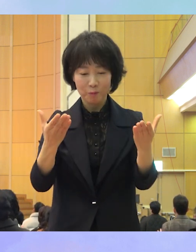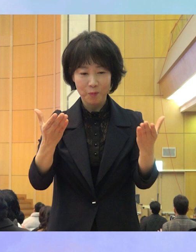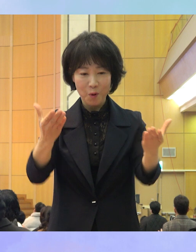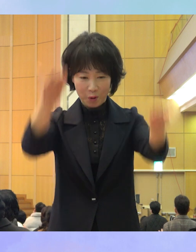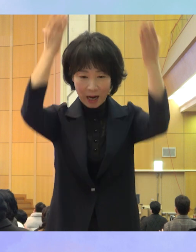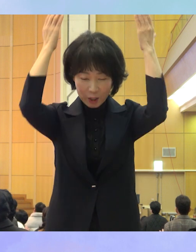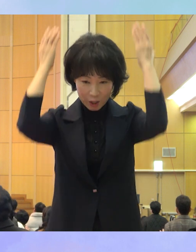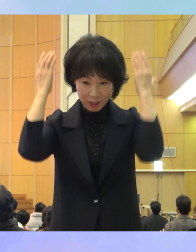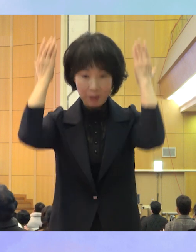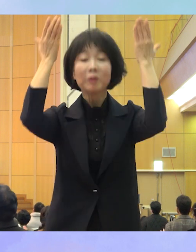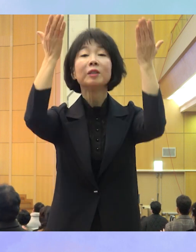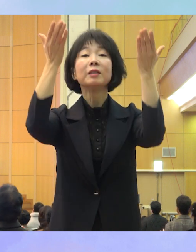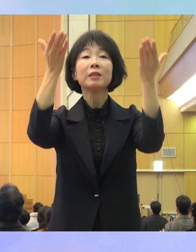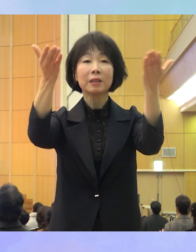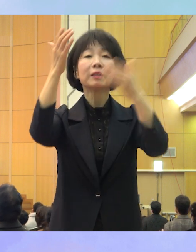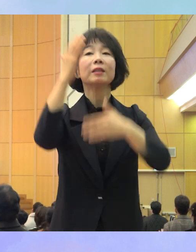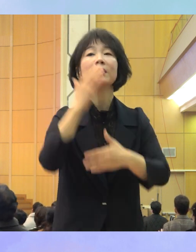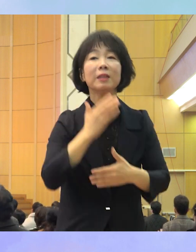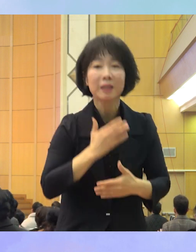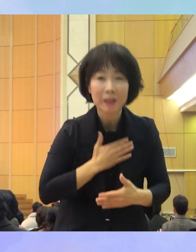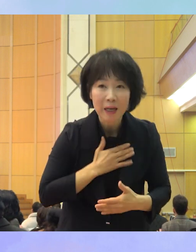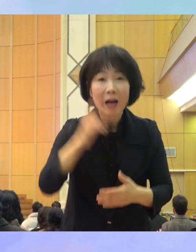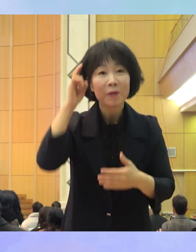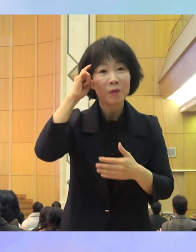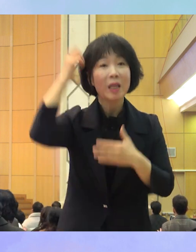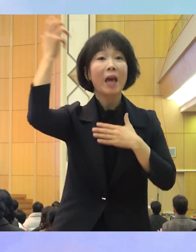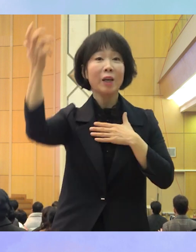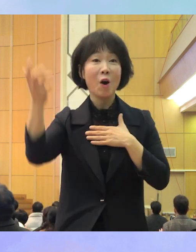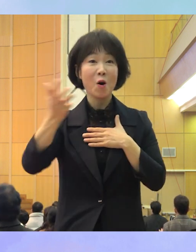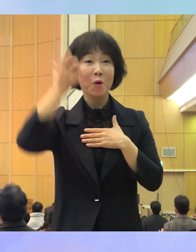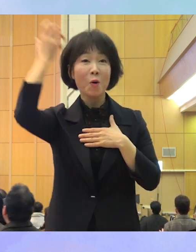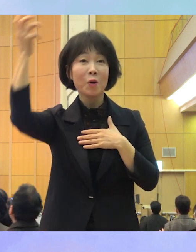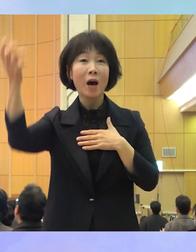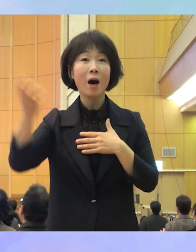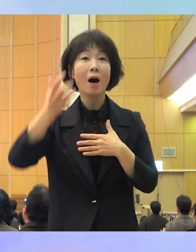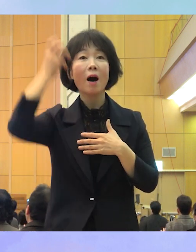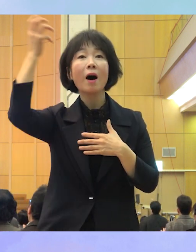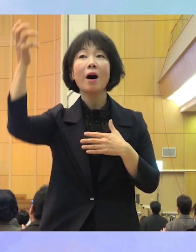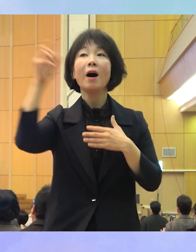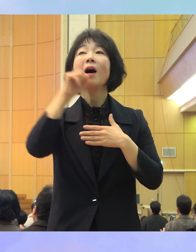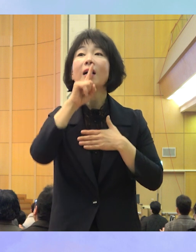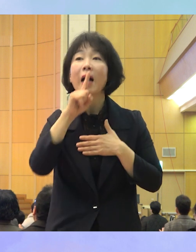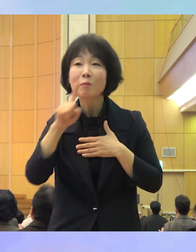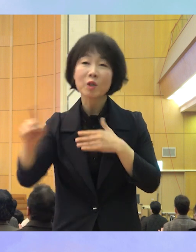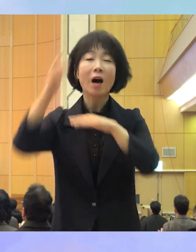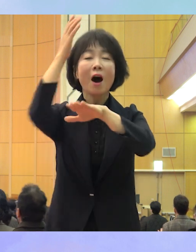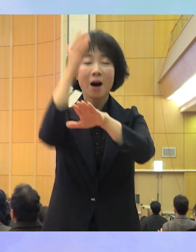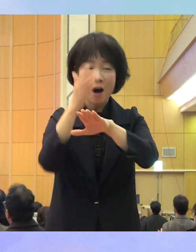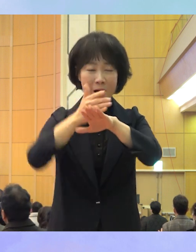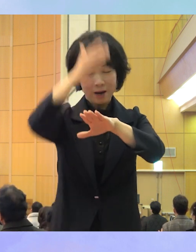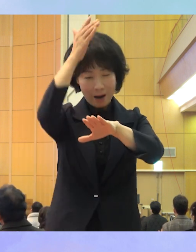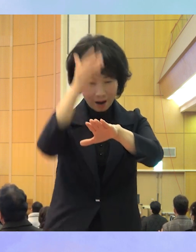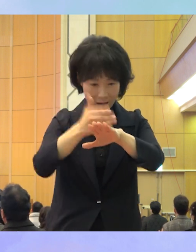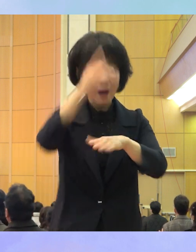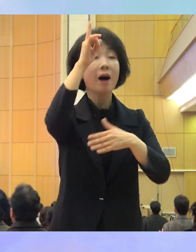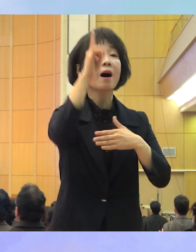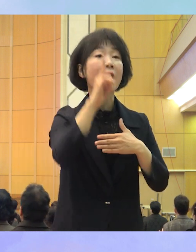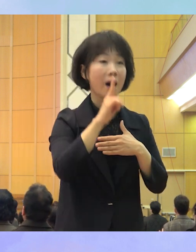하나님 축복하심을 내 영혼아